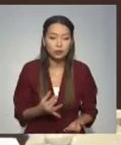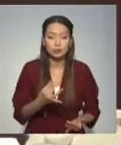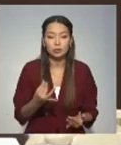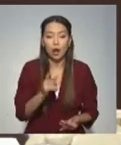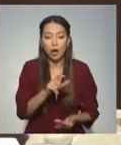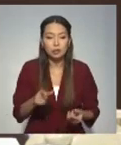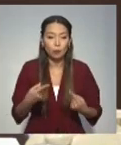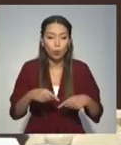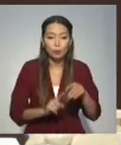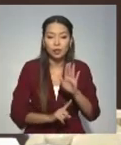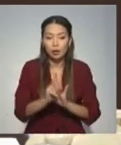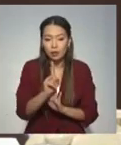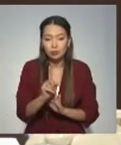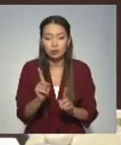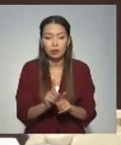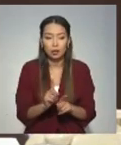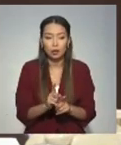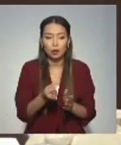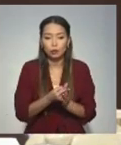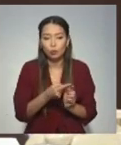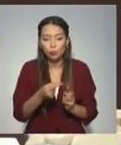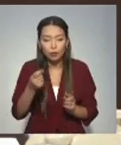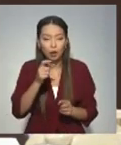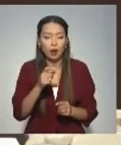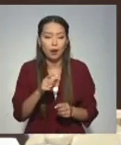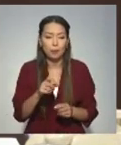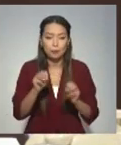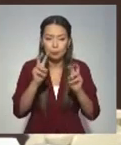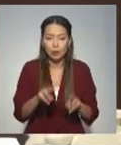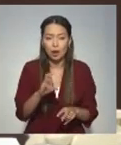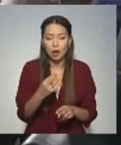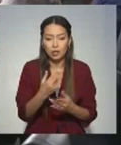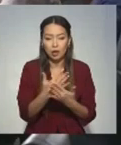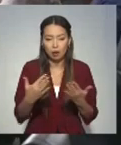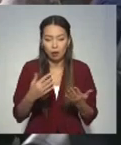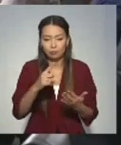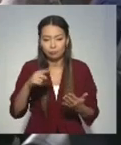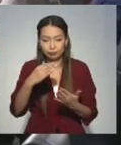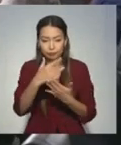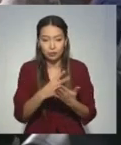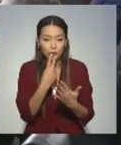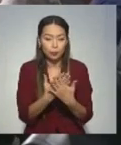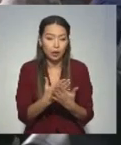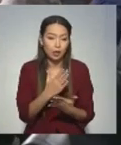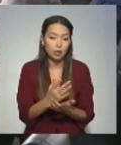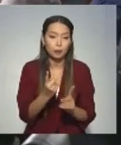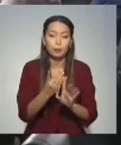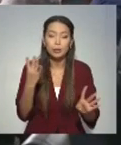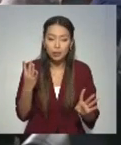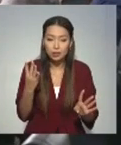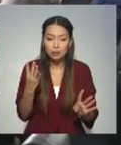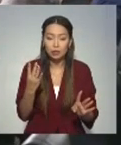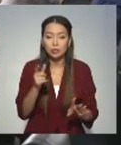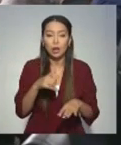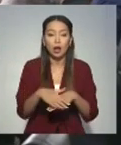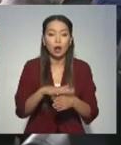туғанынан бастап қартайғанға дейінгі базалық әлеуметтік құқықтарын белгілейді. Ол бірінші кезекте